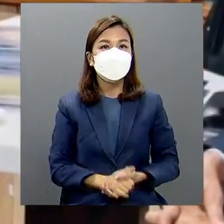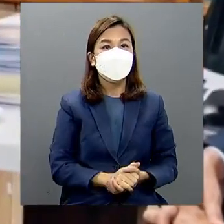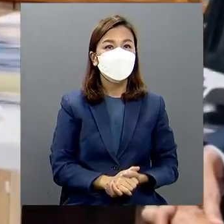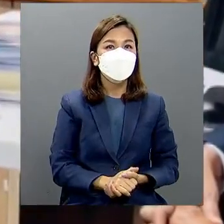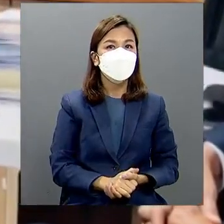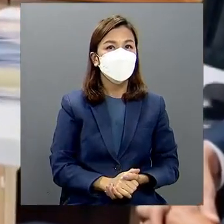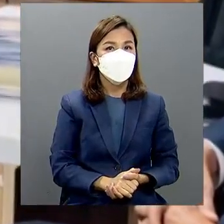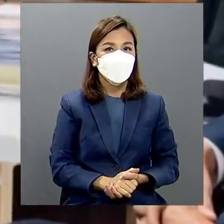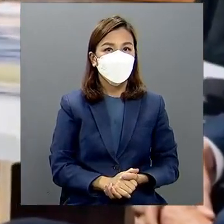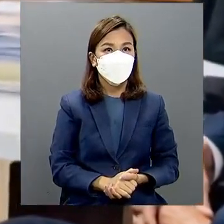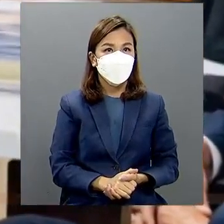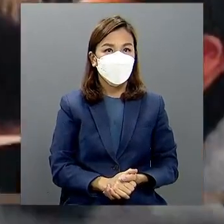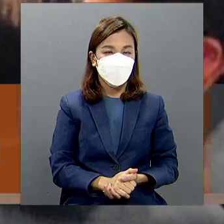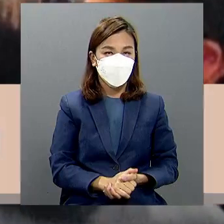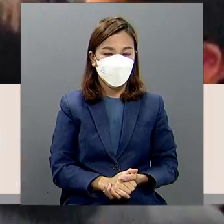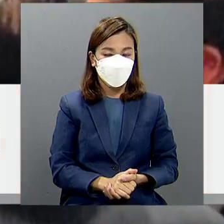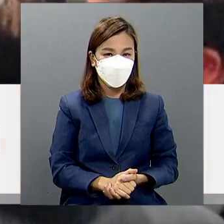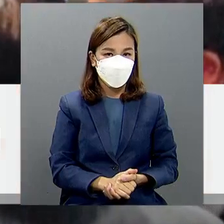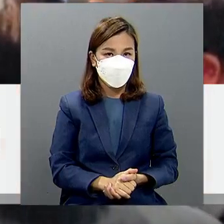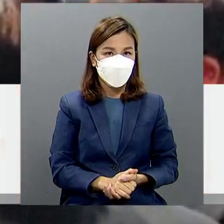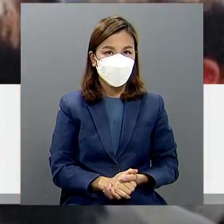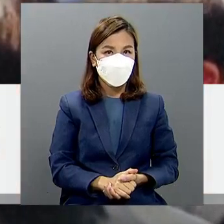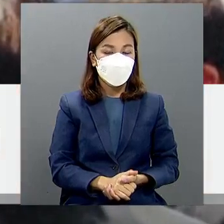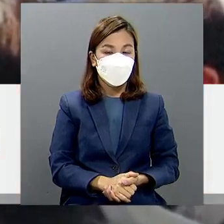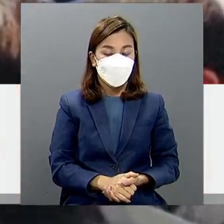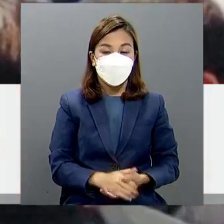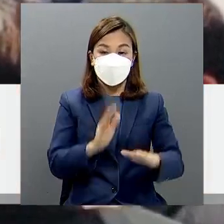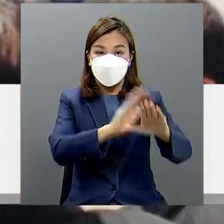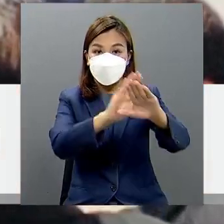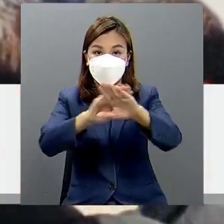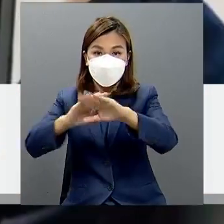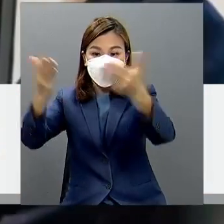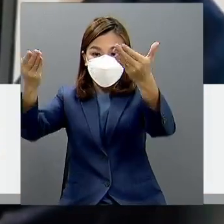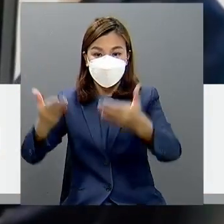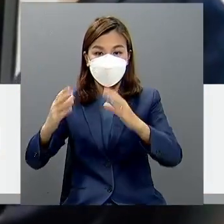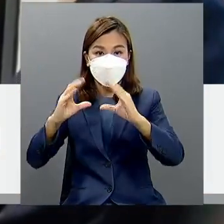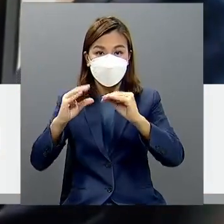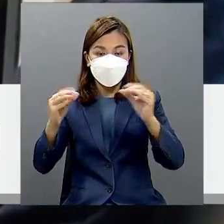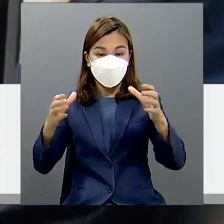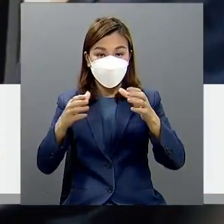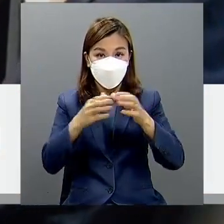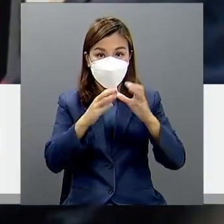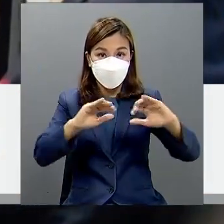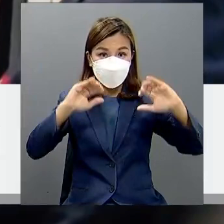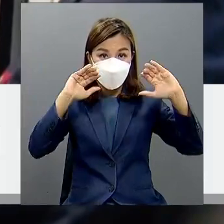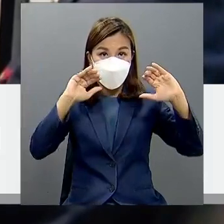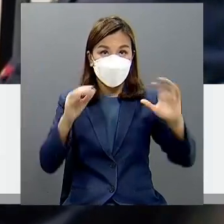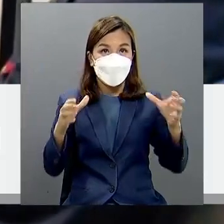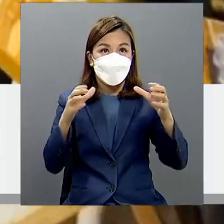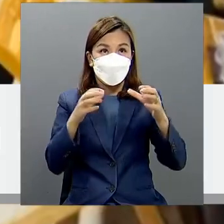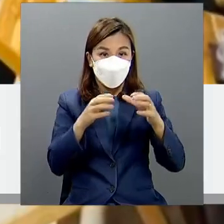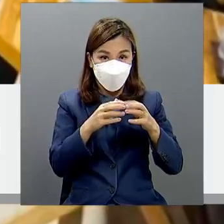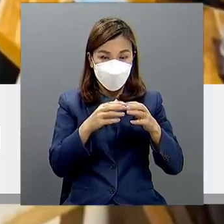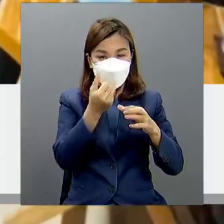คุมเสียงให้ได้กำชับคนให้มาประชุมให้ครบนี่เป็นคำเตือนจากพรรคร่วมรัฐบาลพรรคเล็กกลุ่ม16ถึงวิปรัฐบาลที่คุมเสียงในส